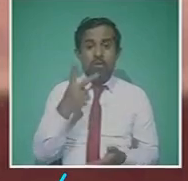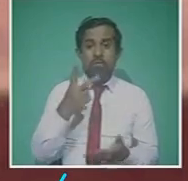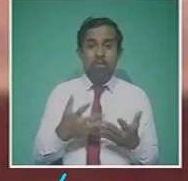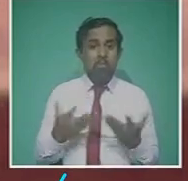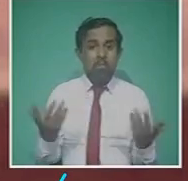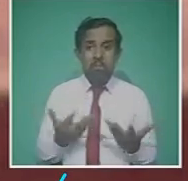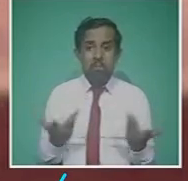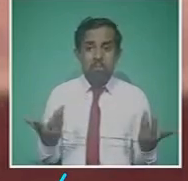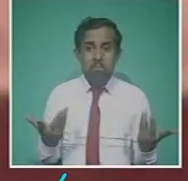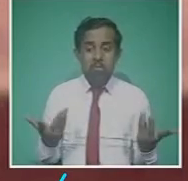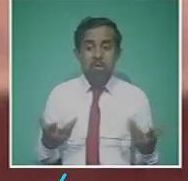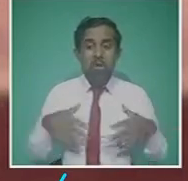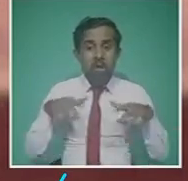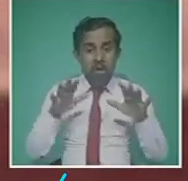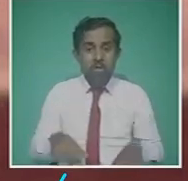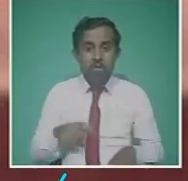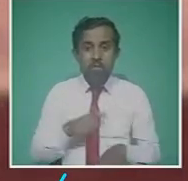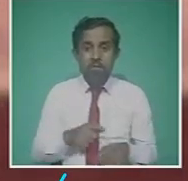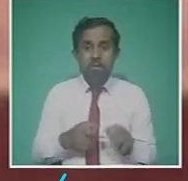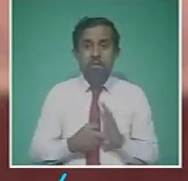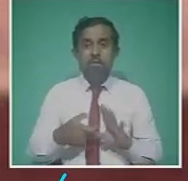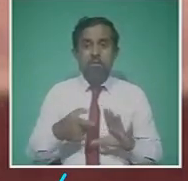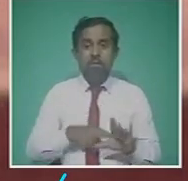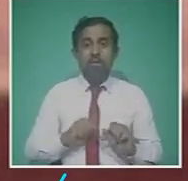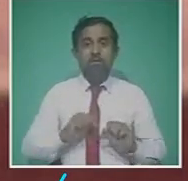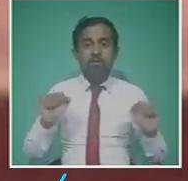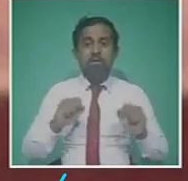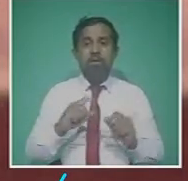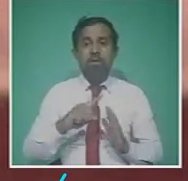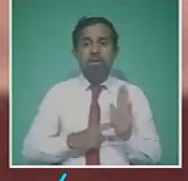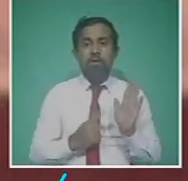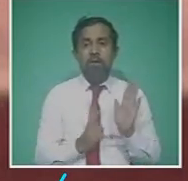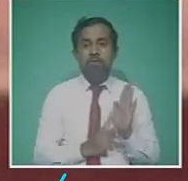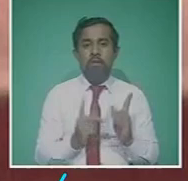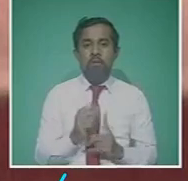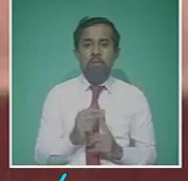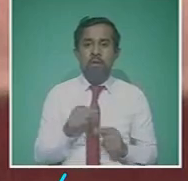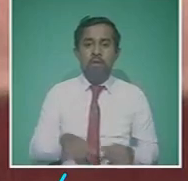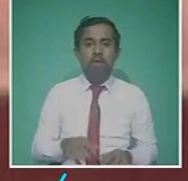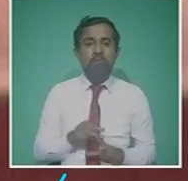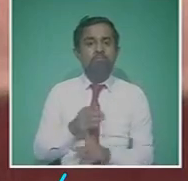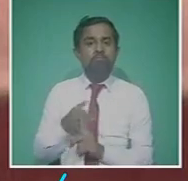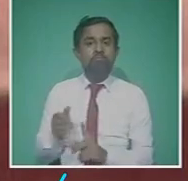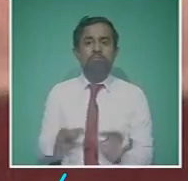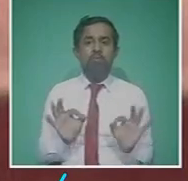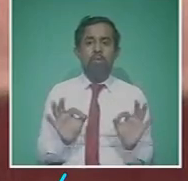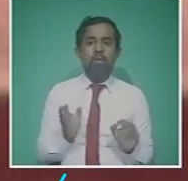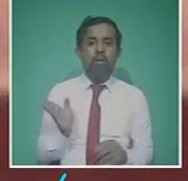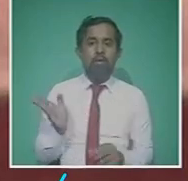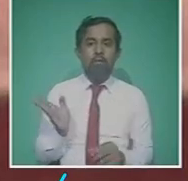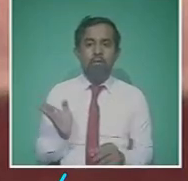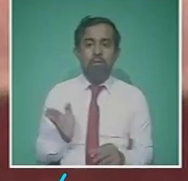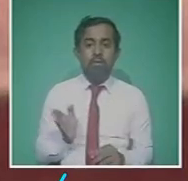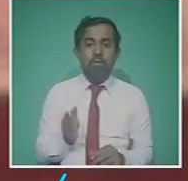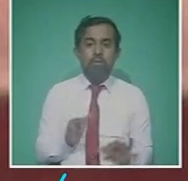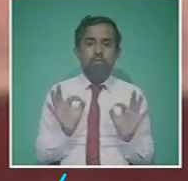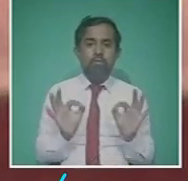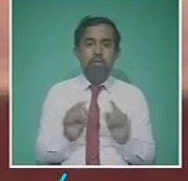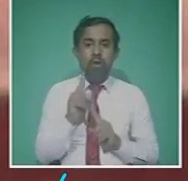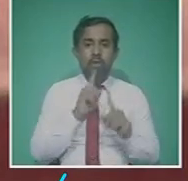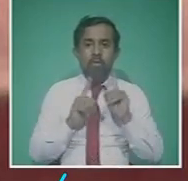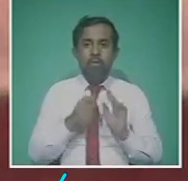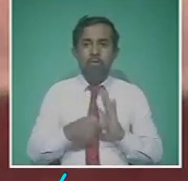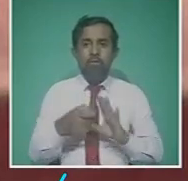ගිය එක අන්තිම මොහොතේ හරි කරගන්නවා කියලා සටන් කෙරුවේ ජනතා විමුක්ති පෙරමුණ. අද සුද්ධවන්තය වෙන්න හදනවා. අද බොහොම සුදුන වගේ කතා කරන්න